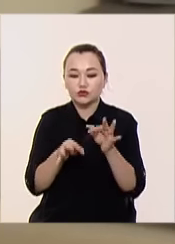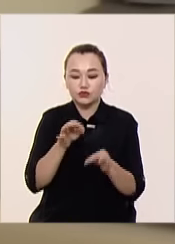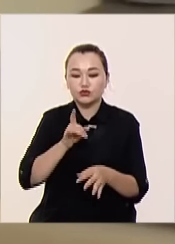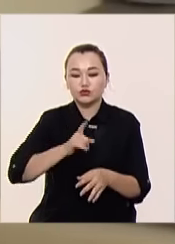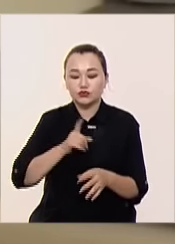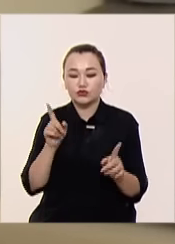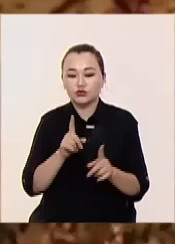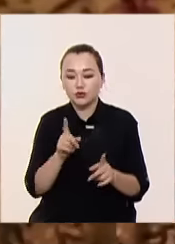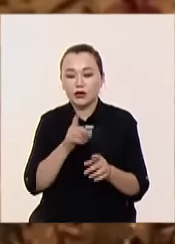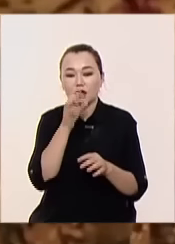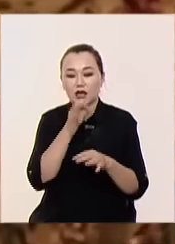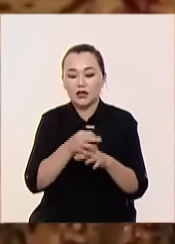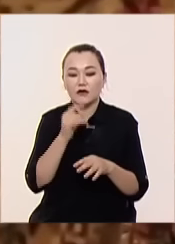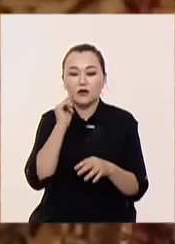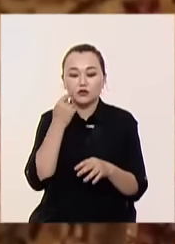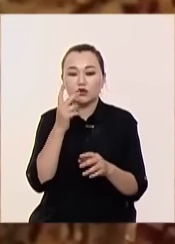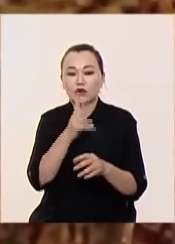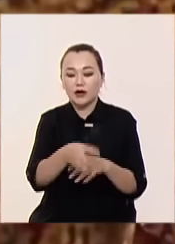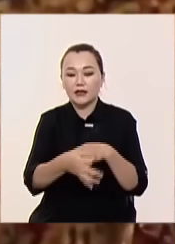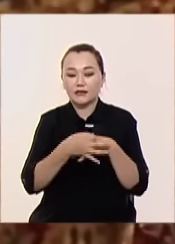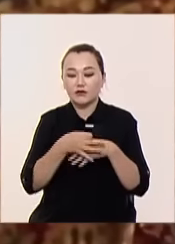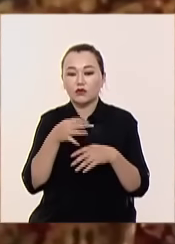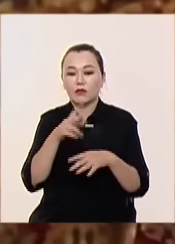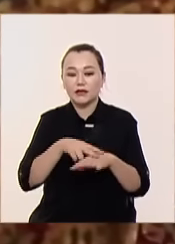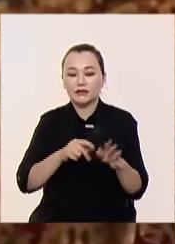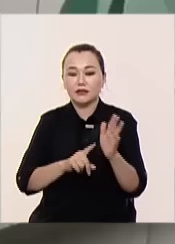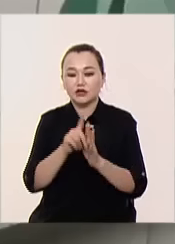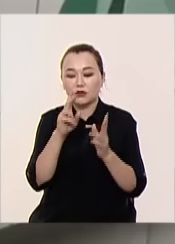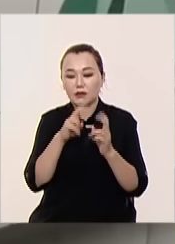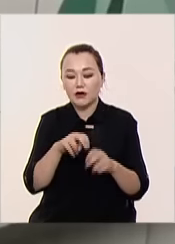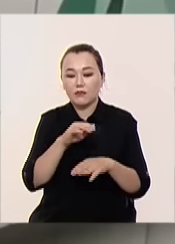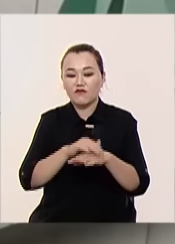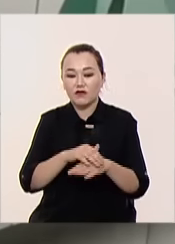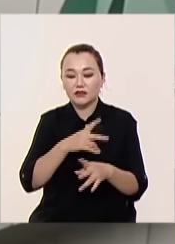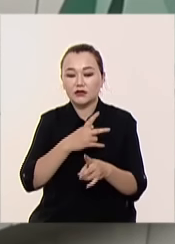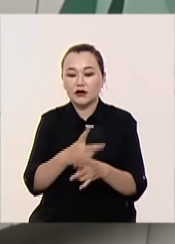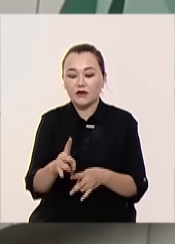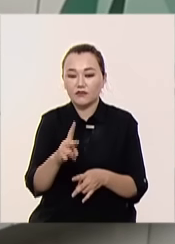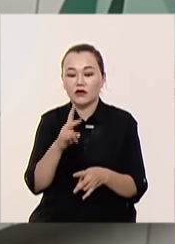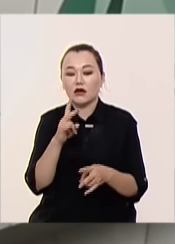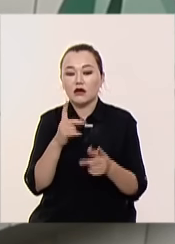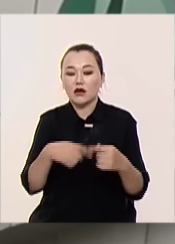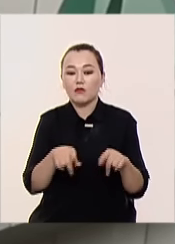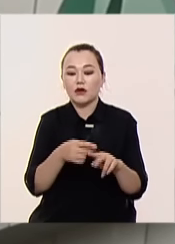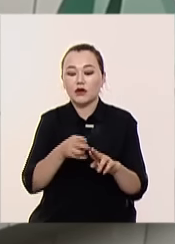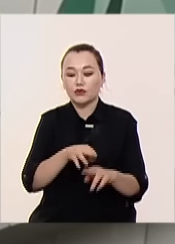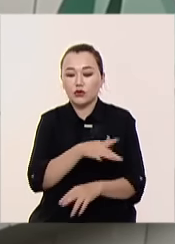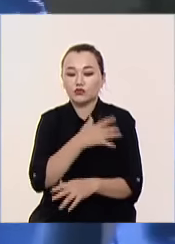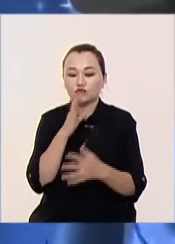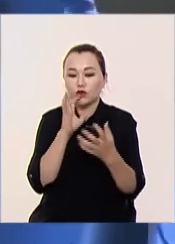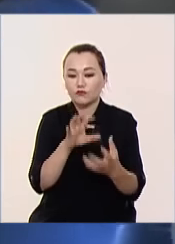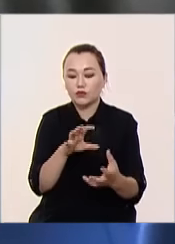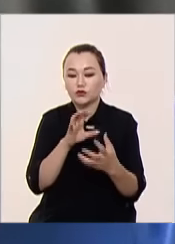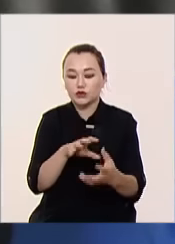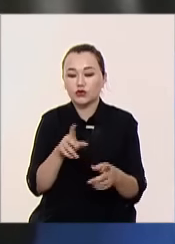судмедэкспертизы, чтобы привлечь обидчицу к ответу. Полиция уже начала проверку по факту причинения травм. В компании, которая обслуживает автобусный